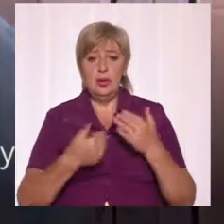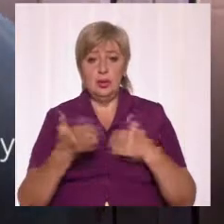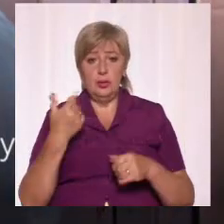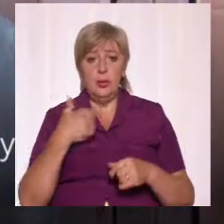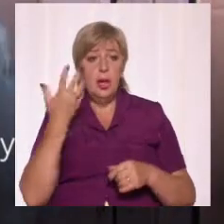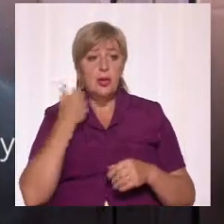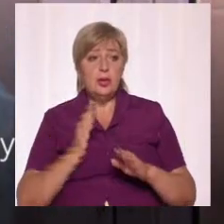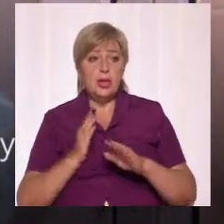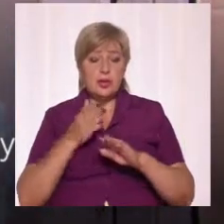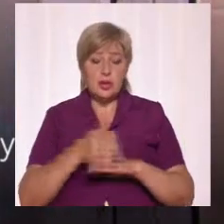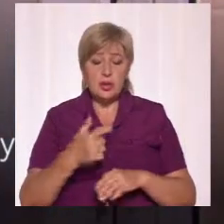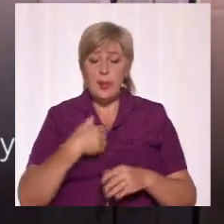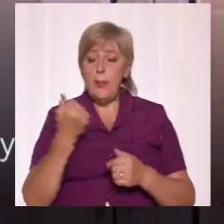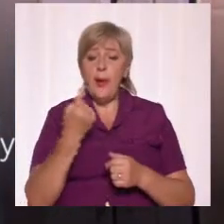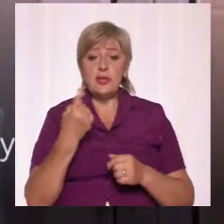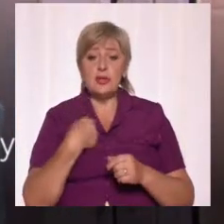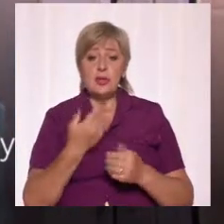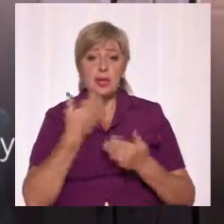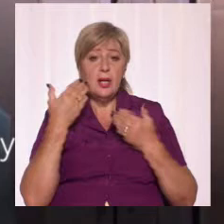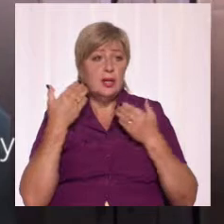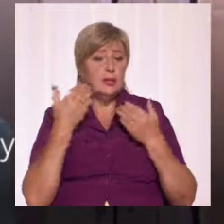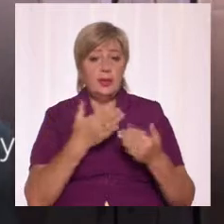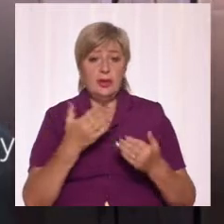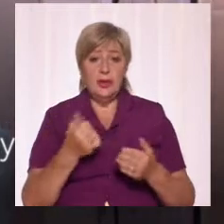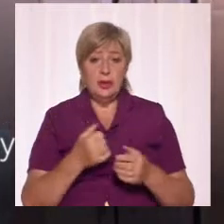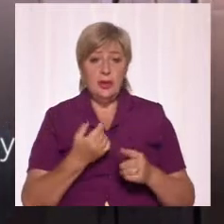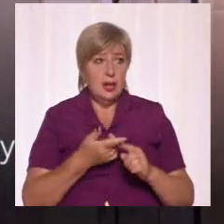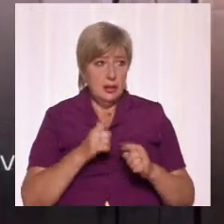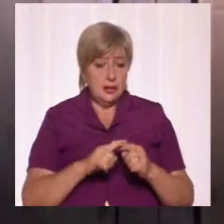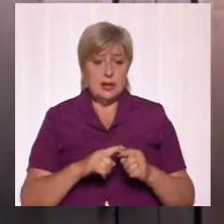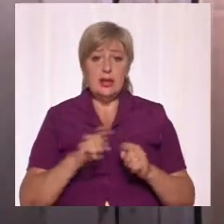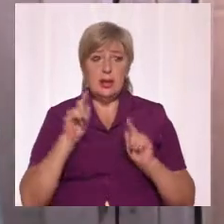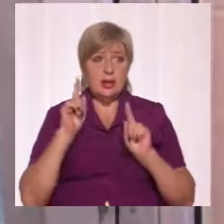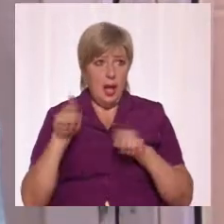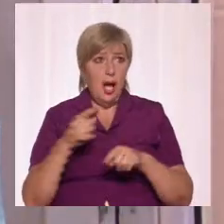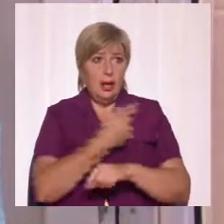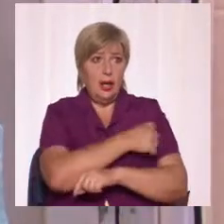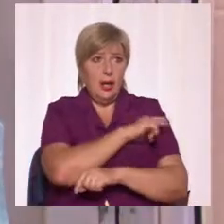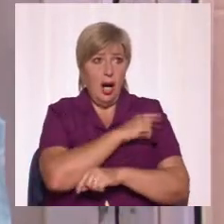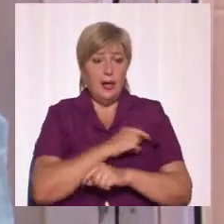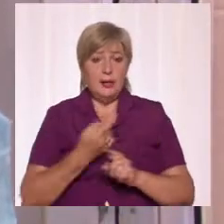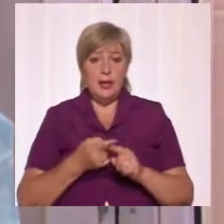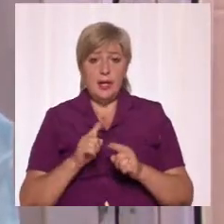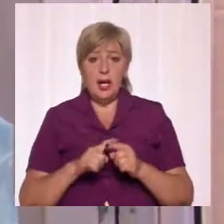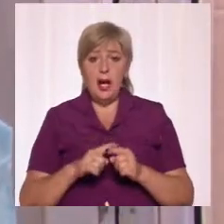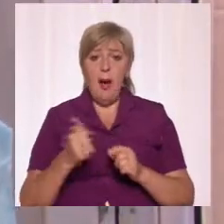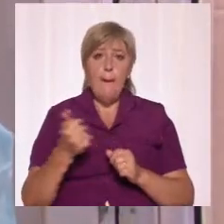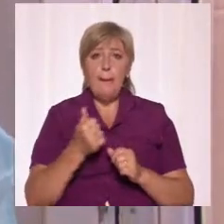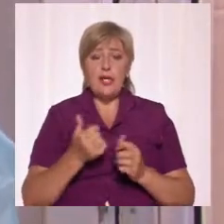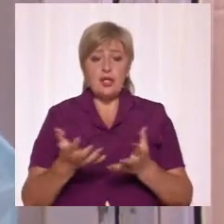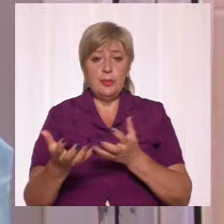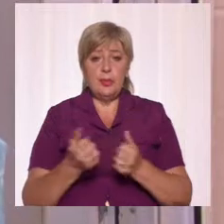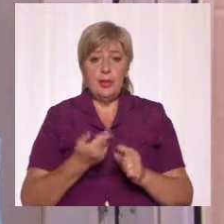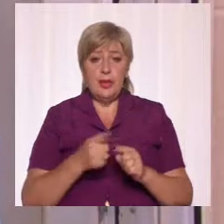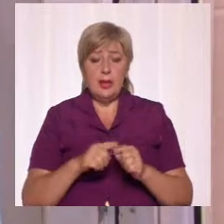у головного лікаря, кажу, це саме та лікарня, яка перша приймає, яка найближча до війни і